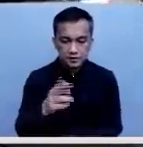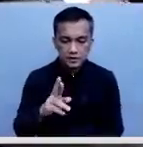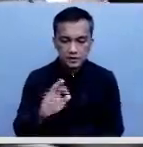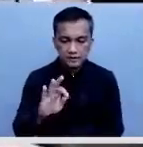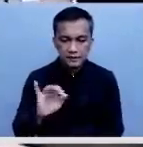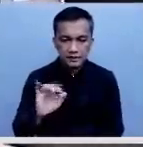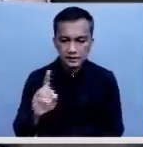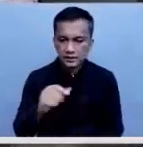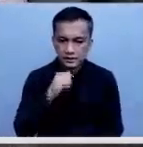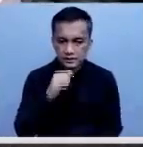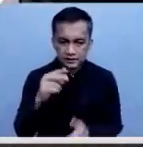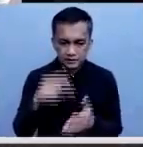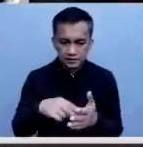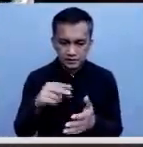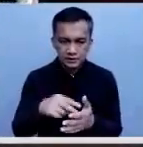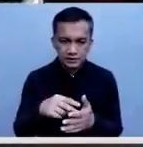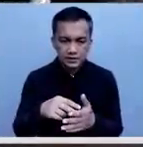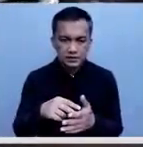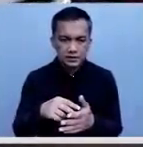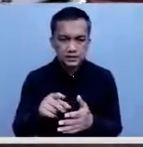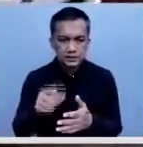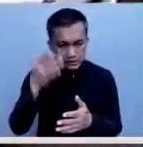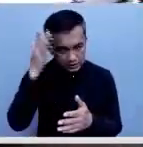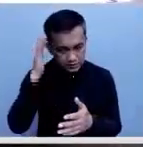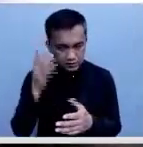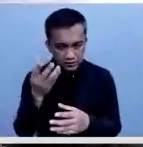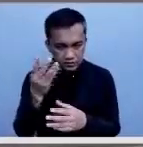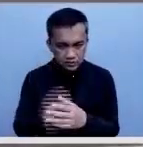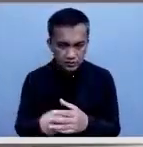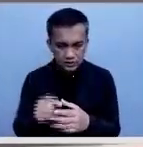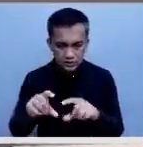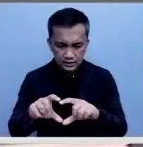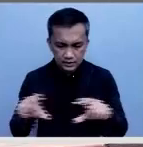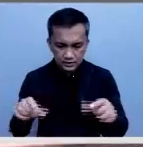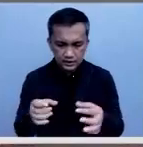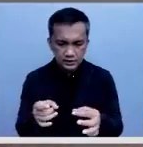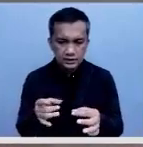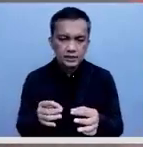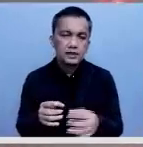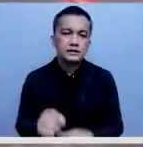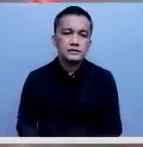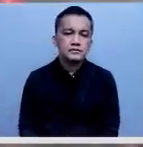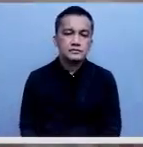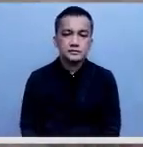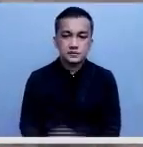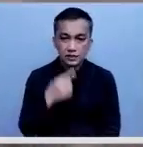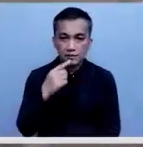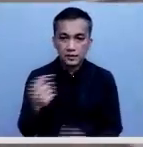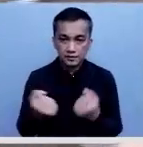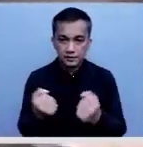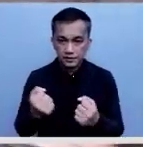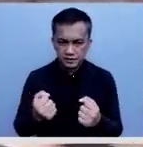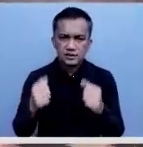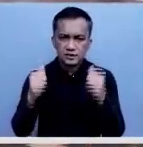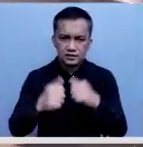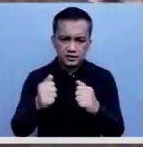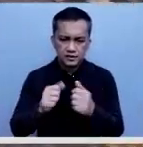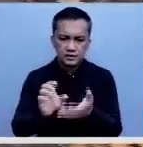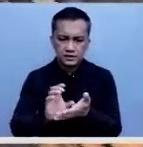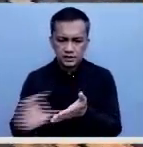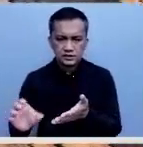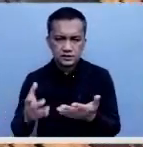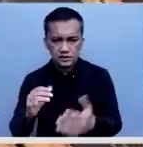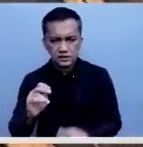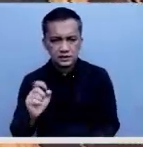na ito nababasa ng sensor o di kaya'y nawala ang kanilang card. Ayon sa mga motorista, pabor naman sila sa pagiging cashless ng